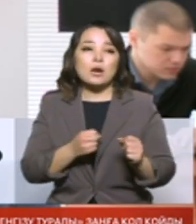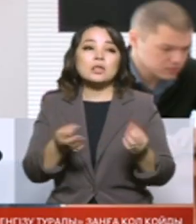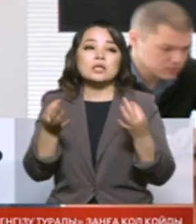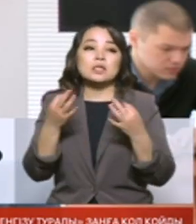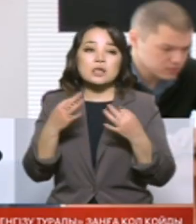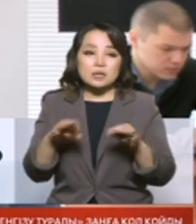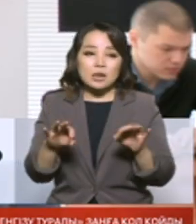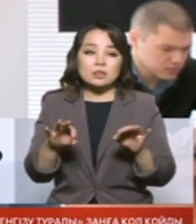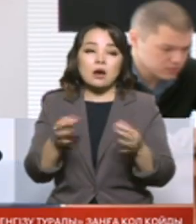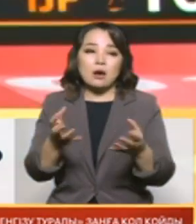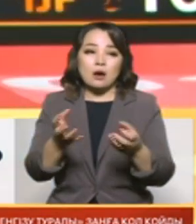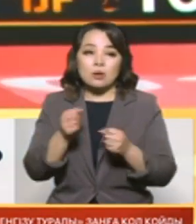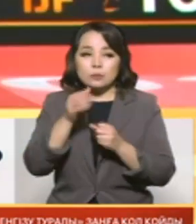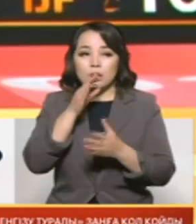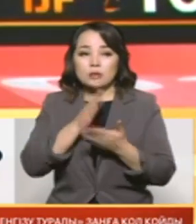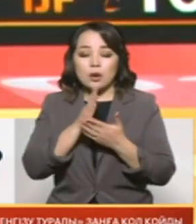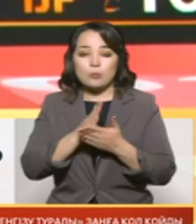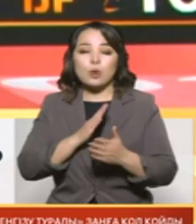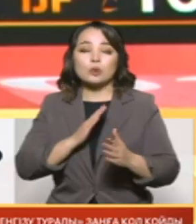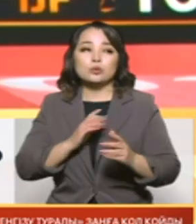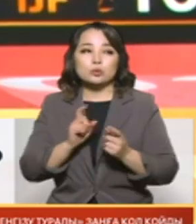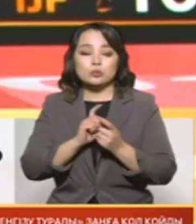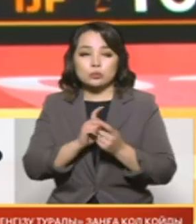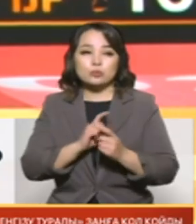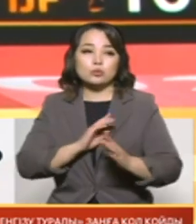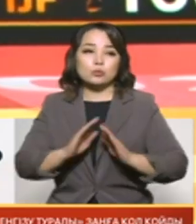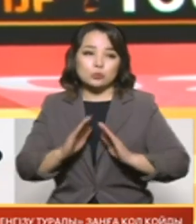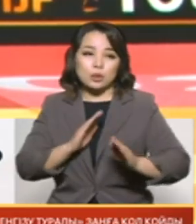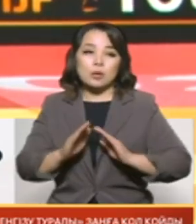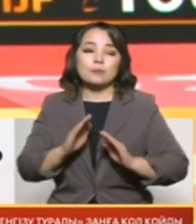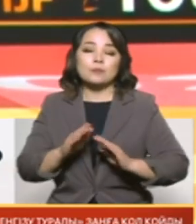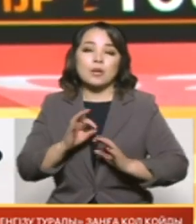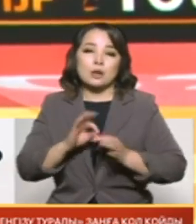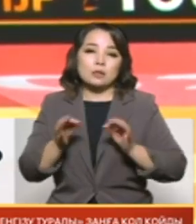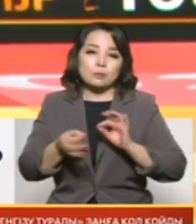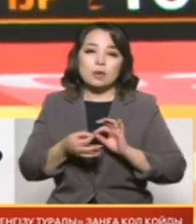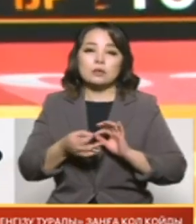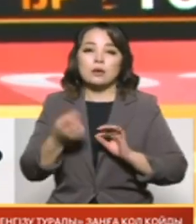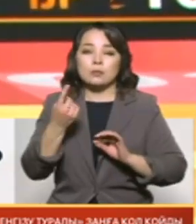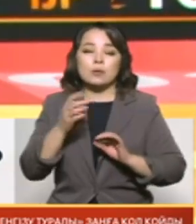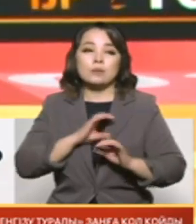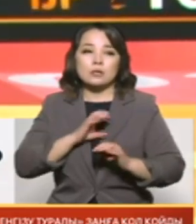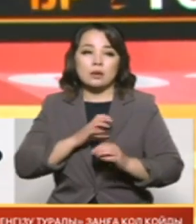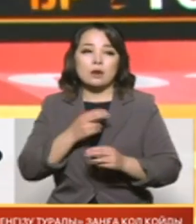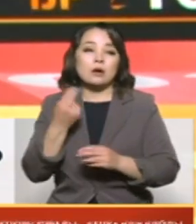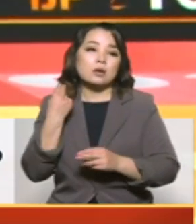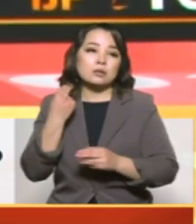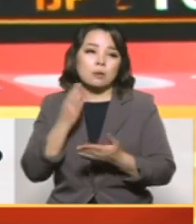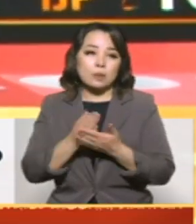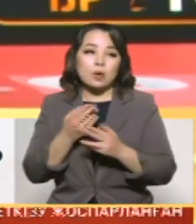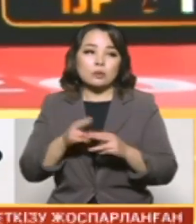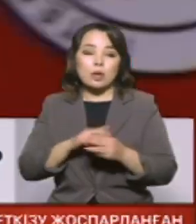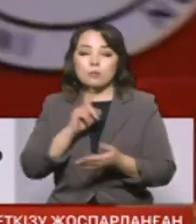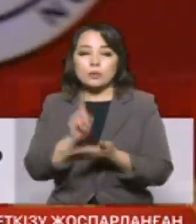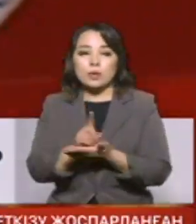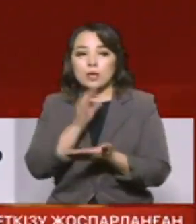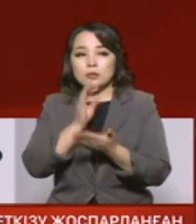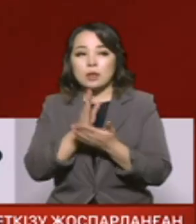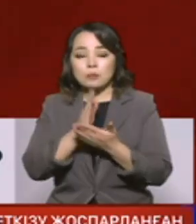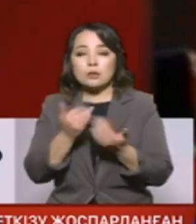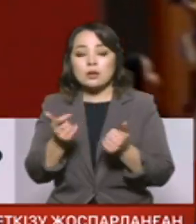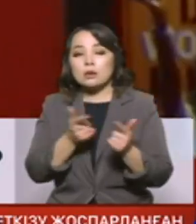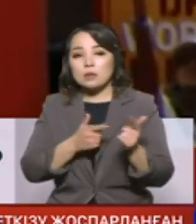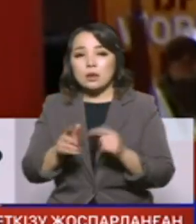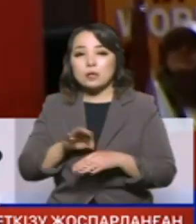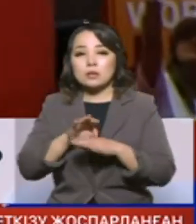лицензия алмайды. Дзюдодан ерлер құрамасы олимпиададан бір медаль қарыз. Министрлік татами шеберлеріне осындай міндет жүктепті. Қазір